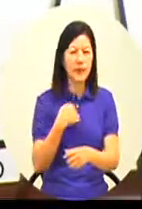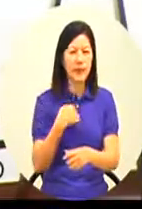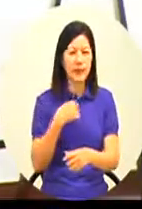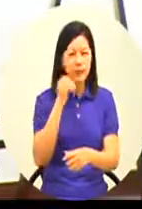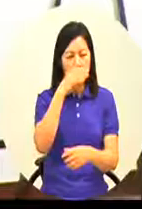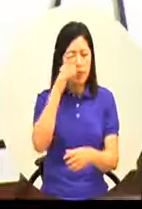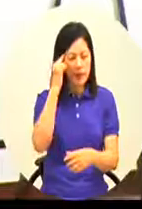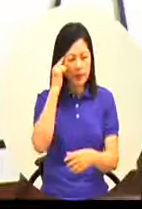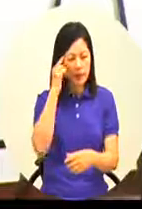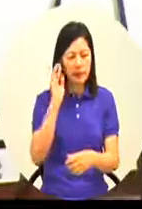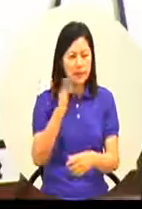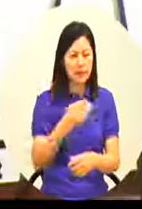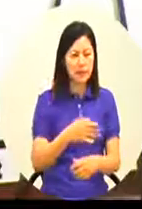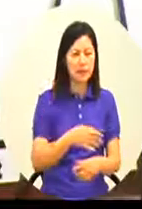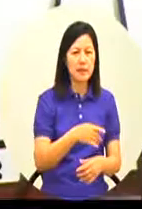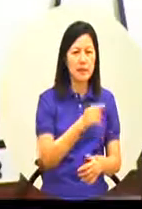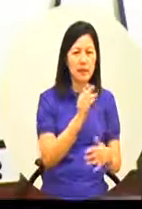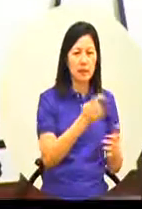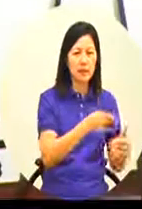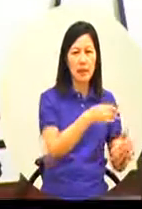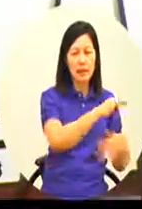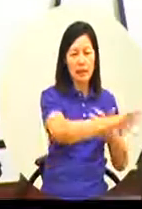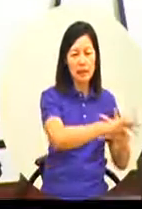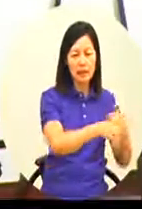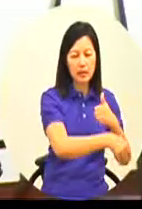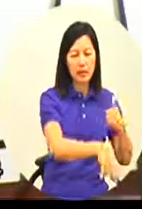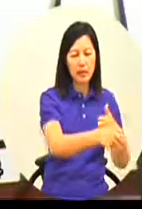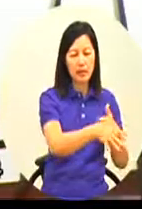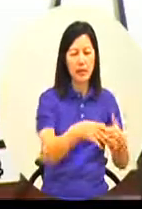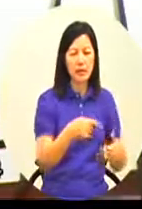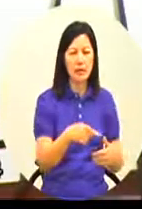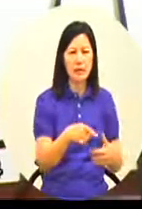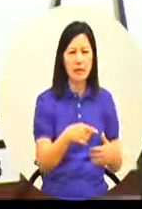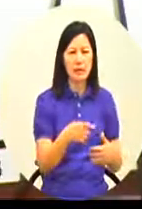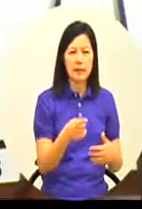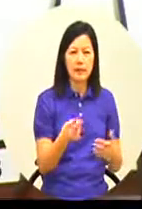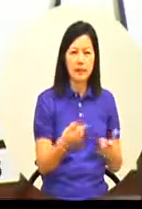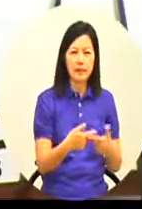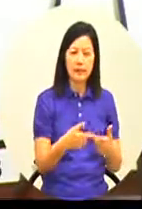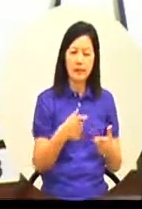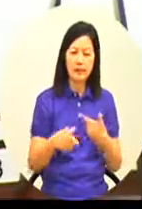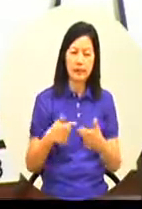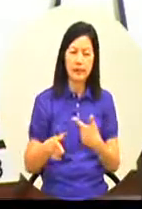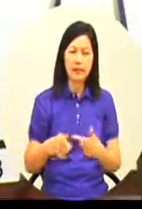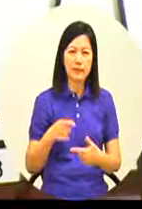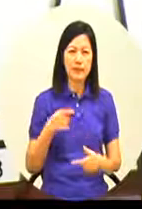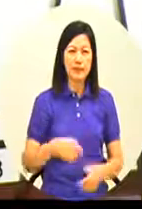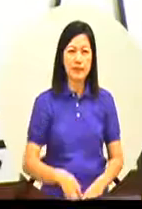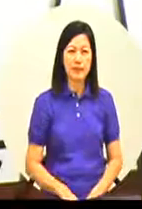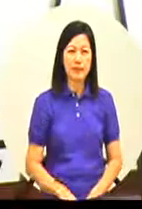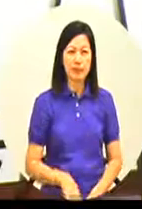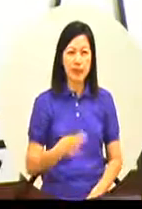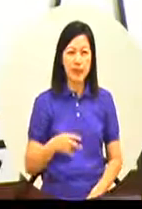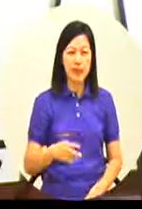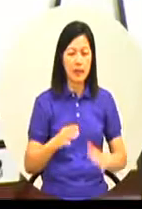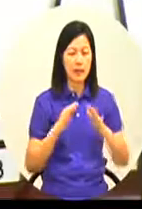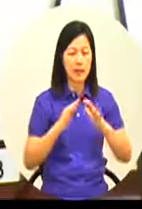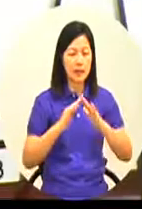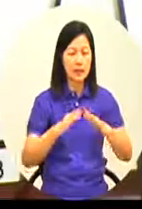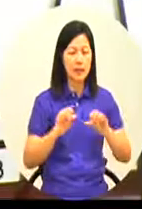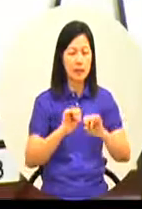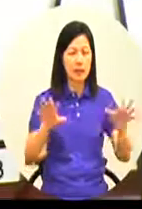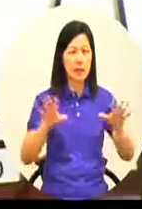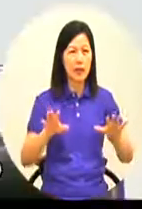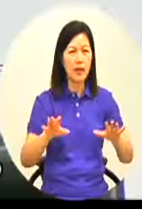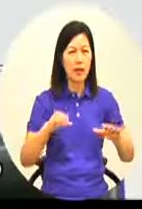布哈，又没有办法做，所以我想我们棒子跟胡萝卜的使用哈， 督发局怎么样可以使出我们的这些武